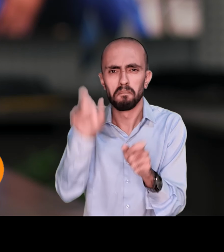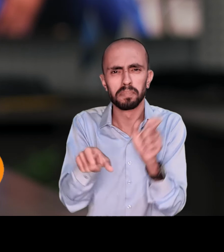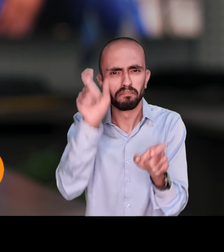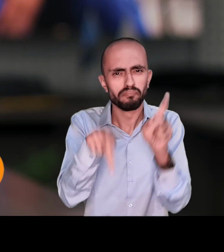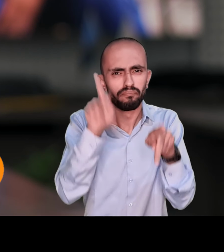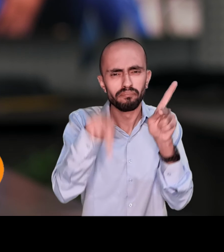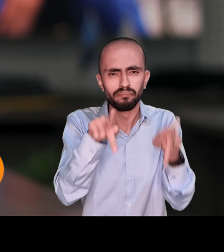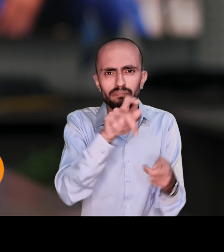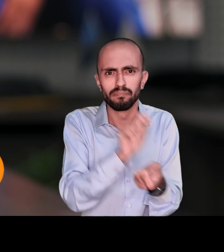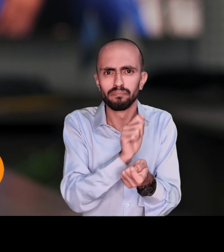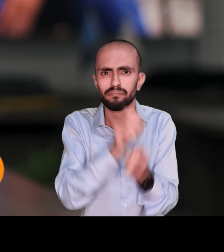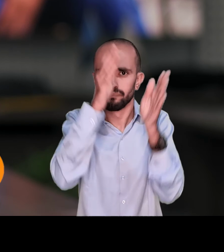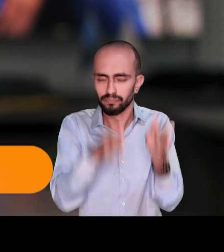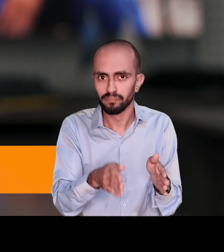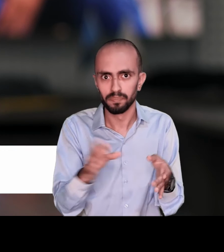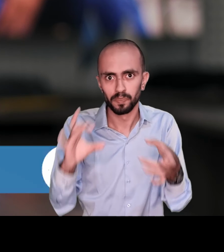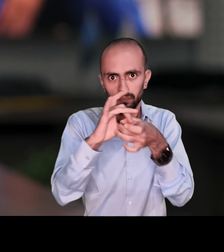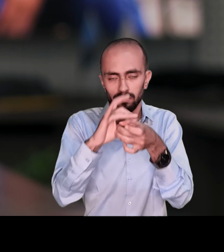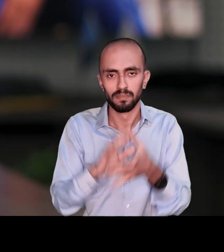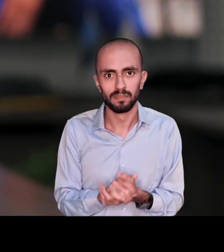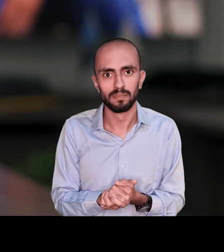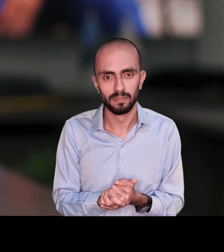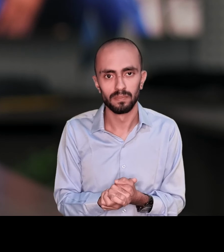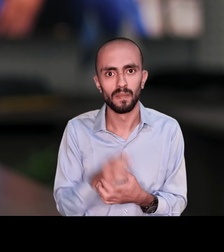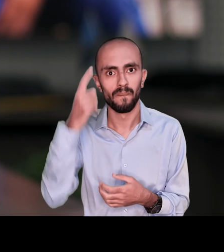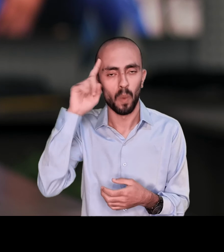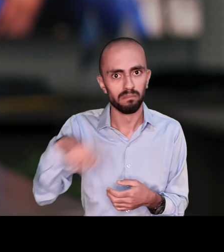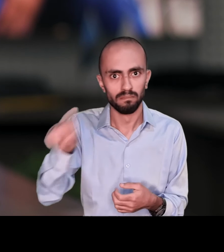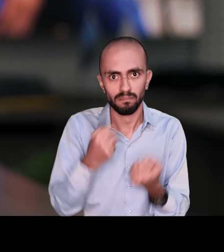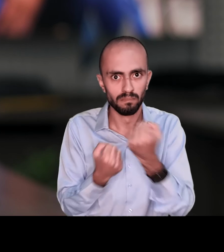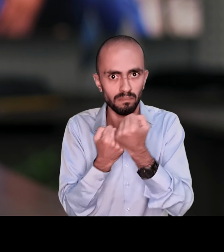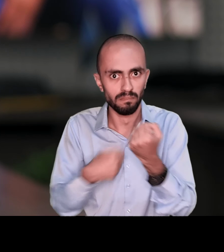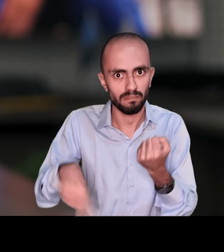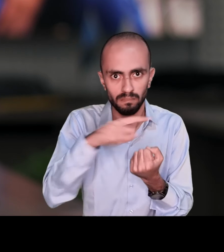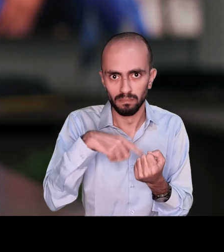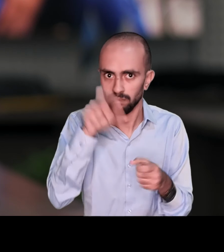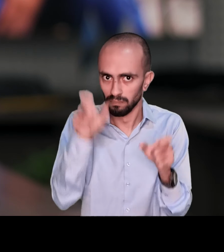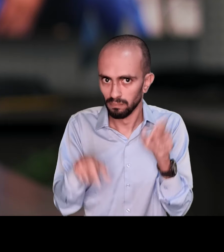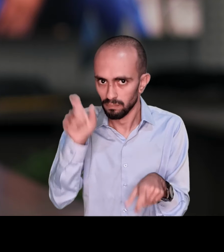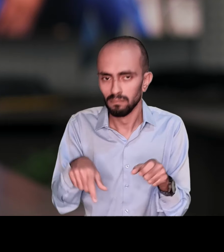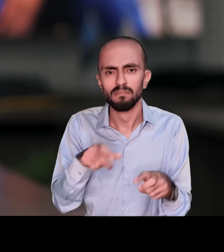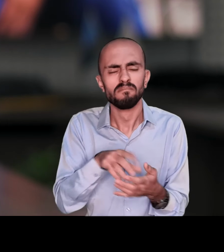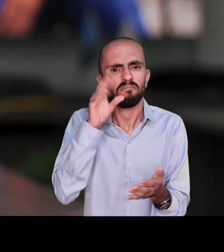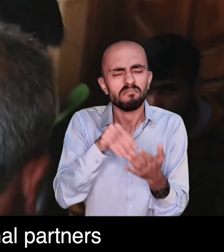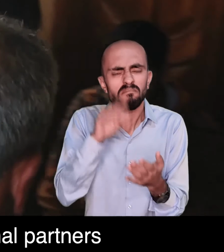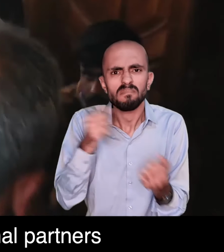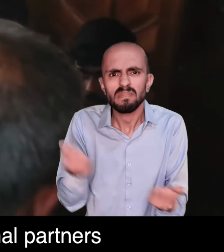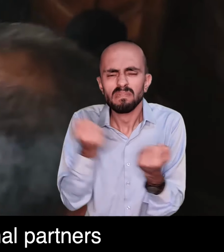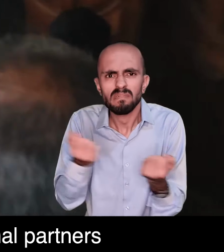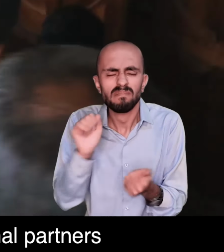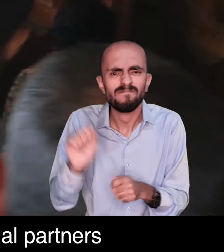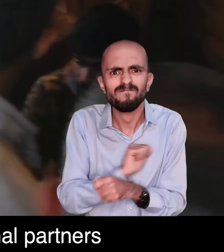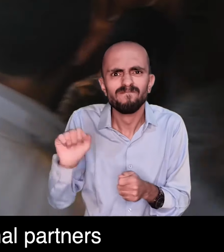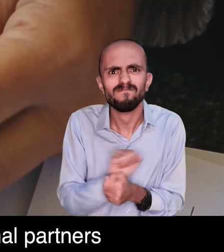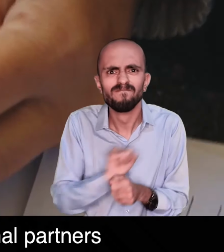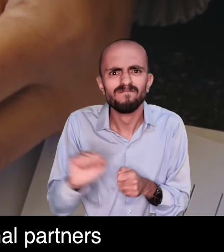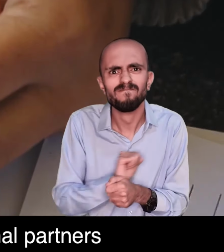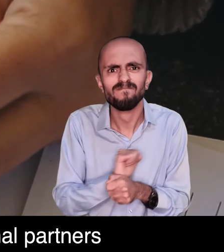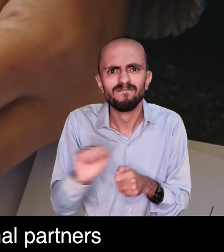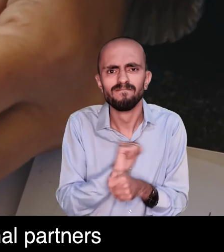الأحوال المدنية والأحصائيات الحيوية ودعم تنفيذ المسوحات كالتعداد العام للسكان والمساكن والدراسات